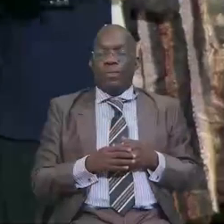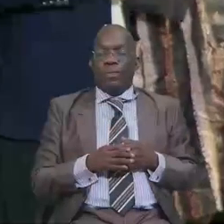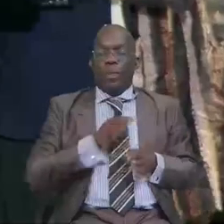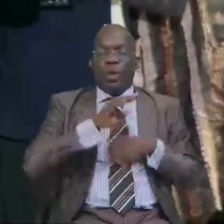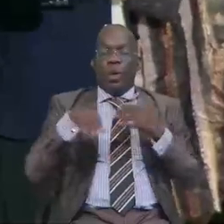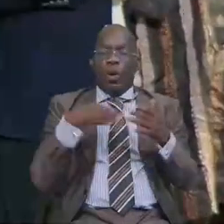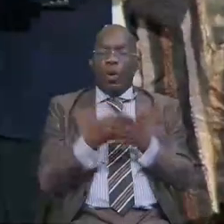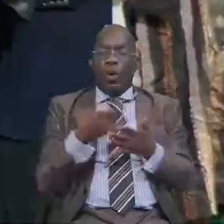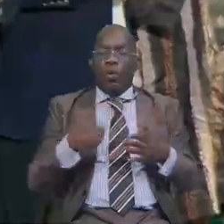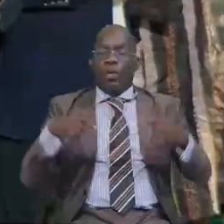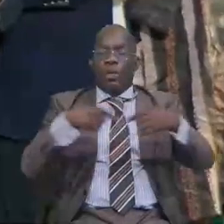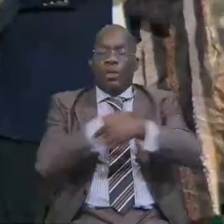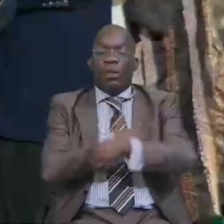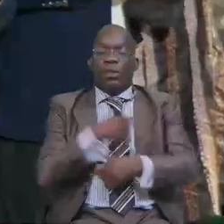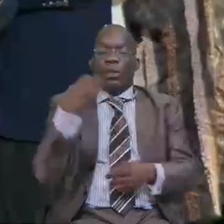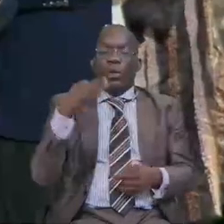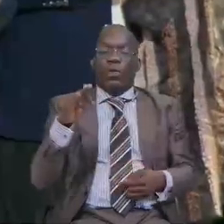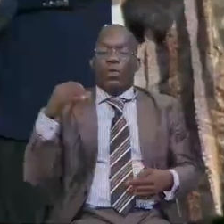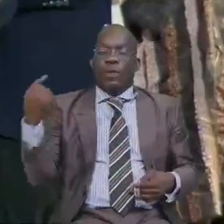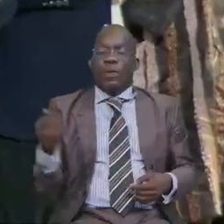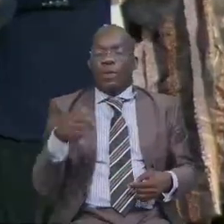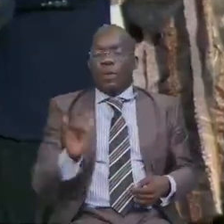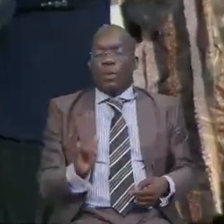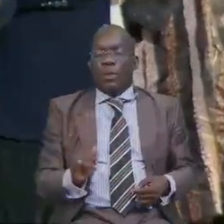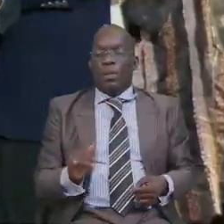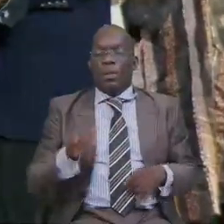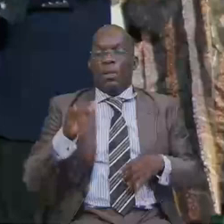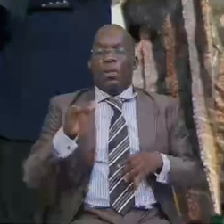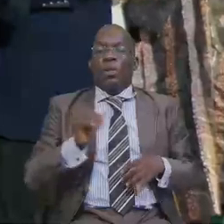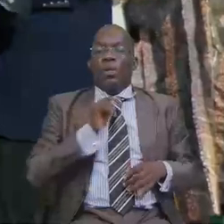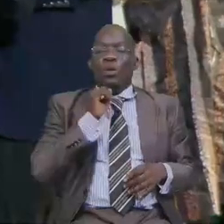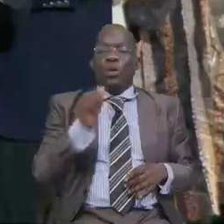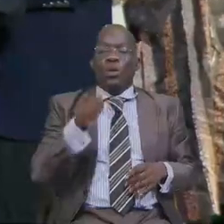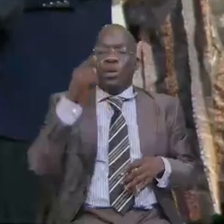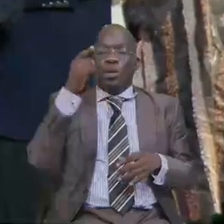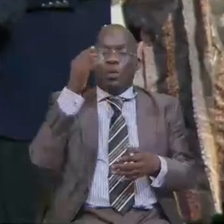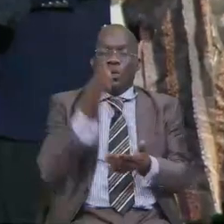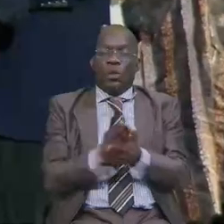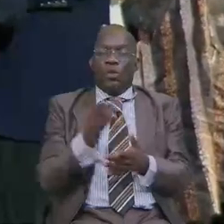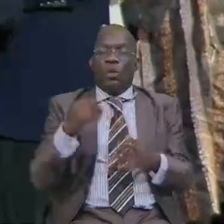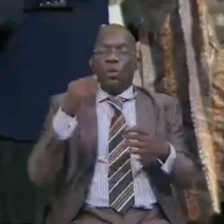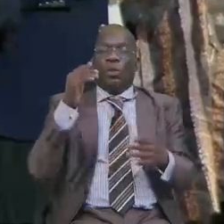tous les jours de l'éternité. Une joie infinie,